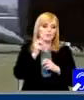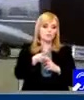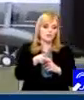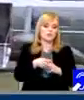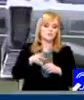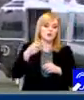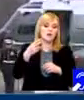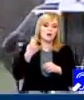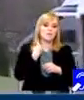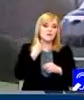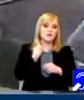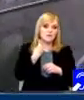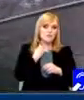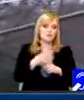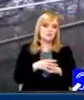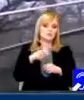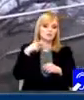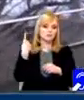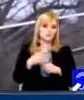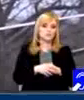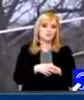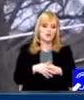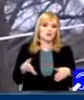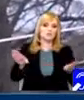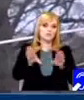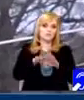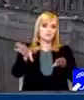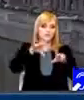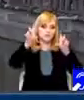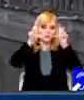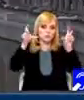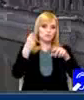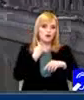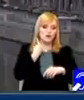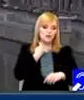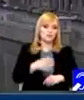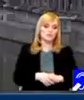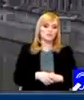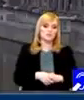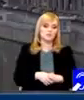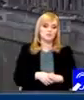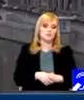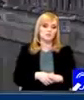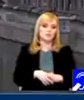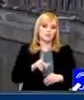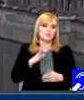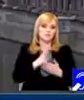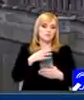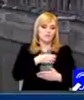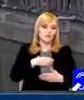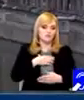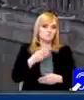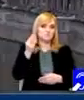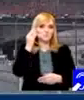diplomaților britanici sau închiderea unor instituții britanice. Pentru că, de fapt, lucrurile au mers atât de departe încât